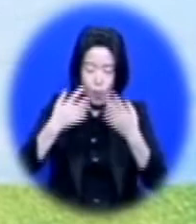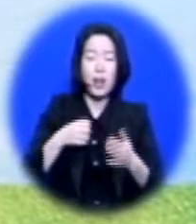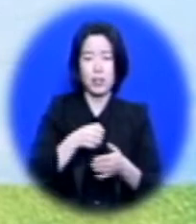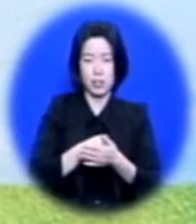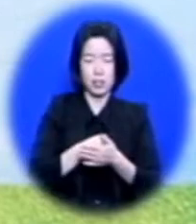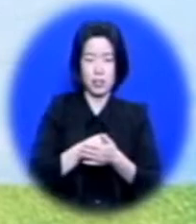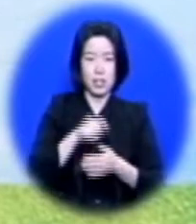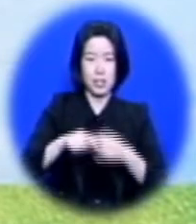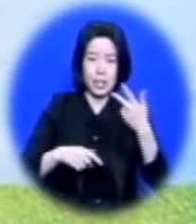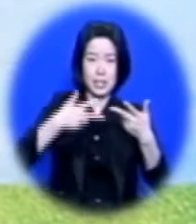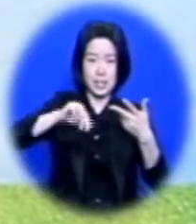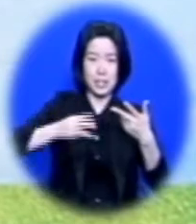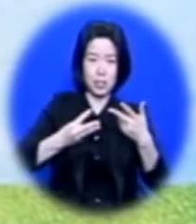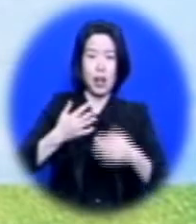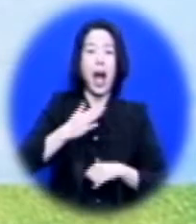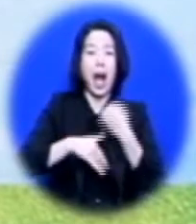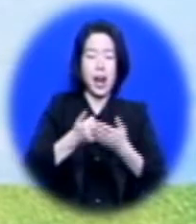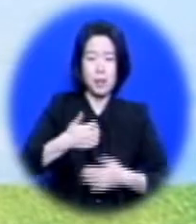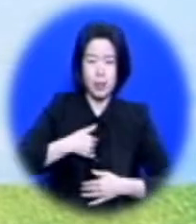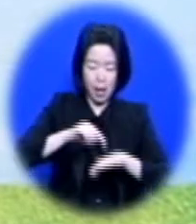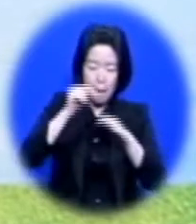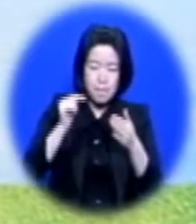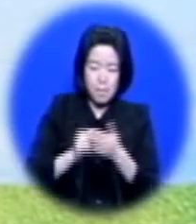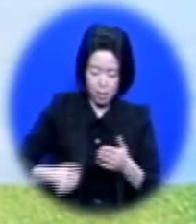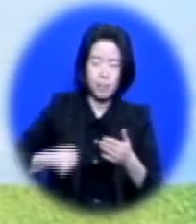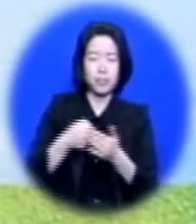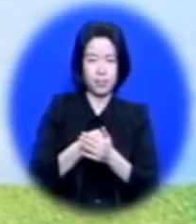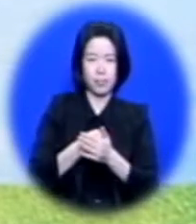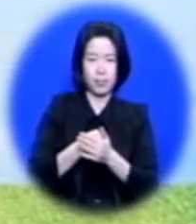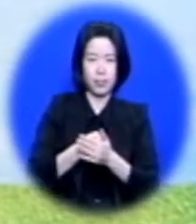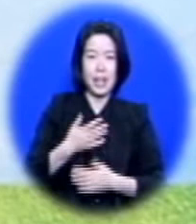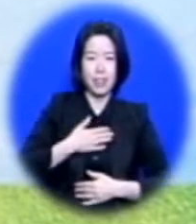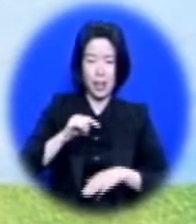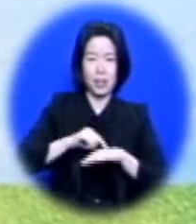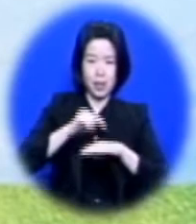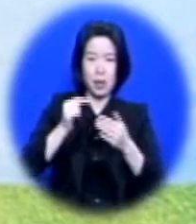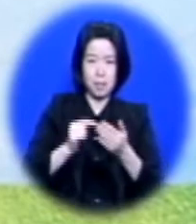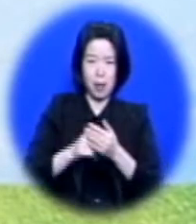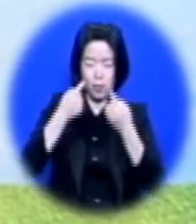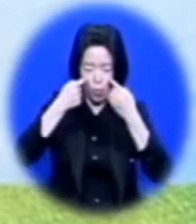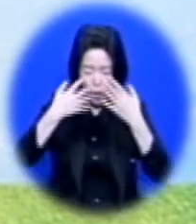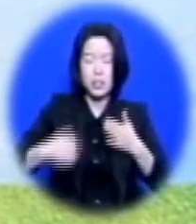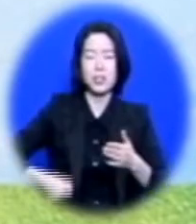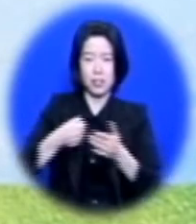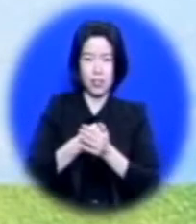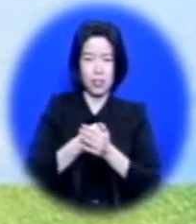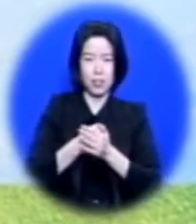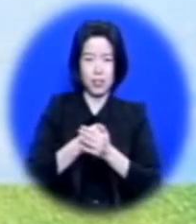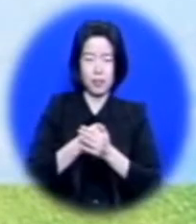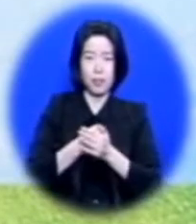말씀입니다 하나님 나는 내 마음을 정했습니다 나는 내 마음을 확실히 정했습니다